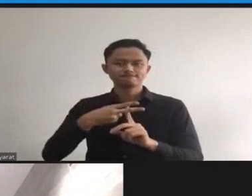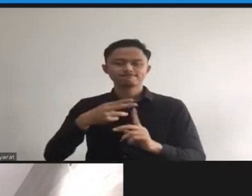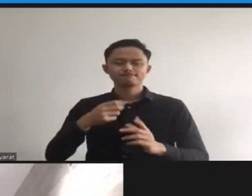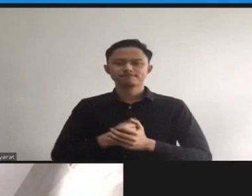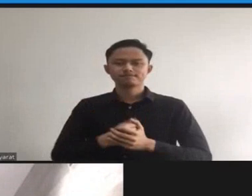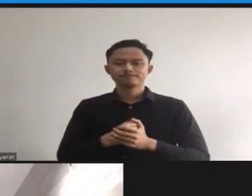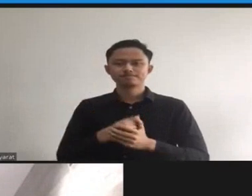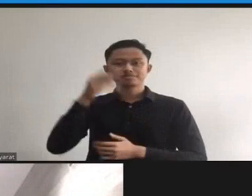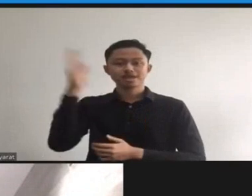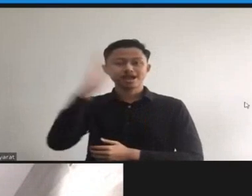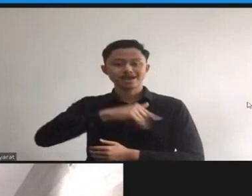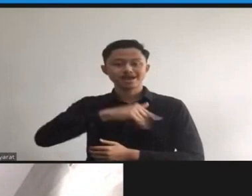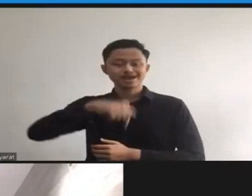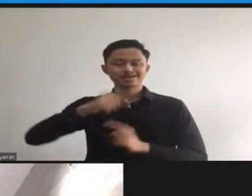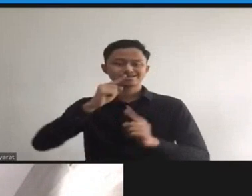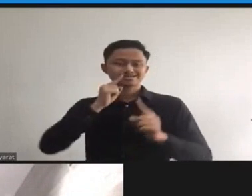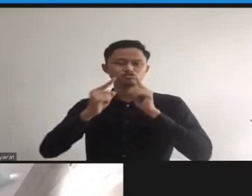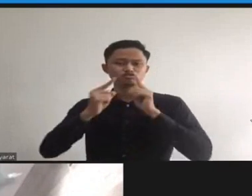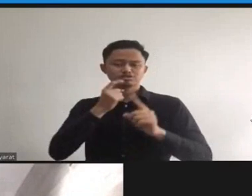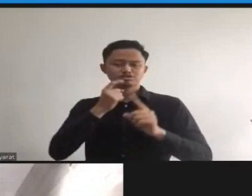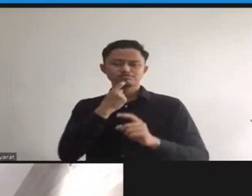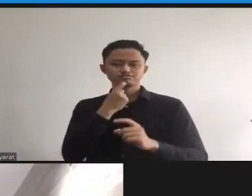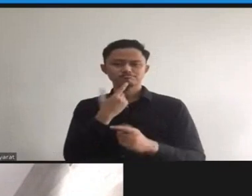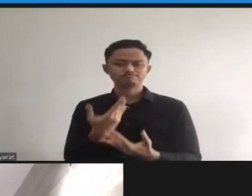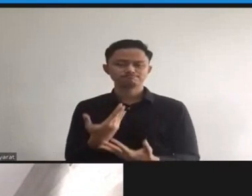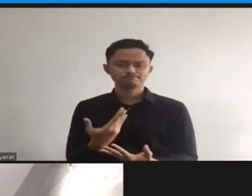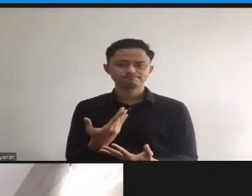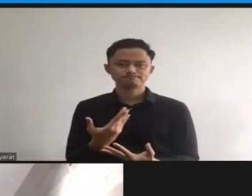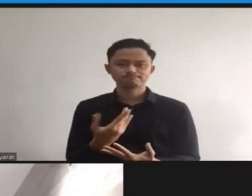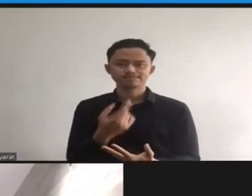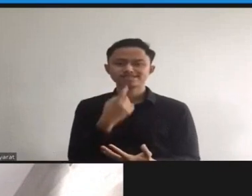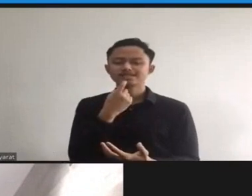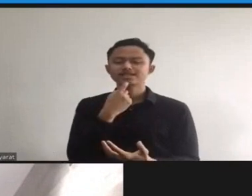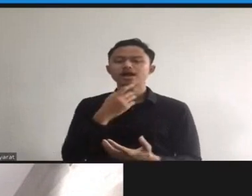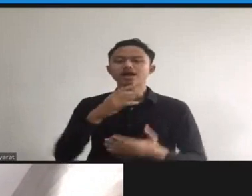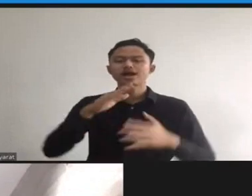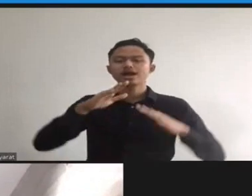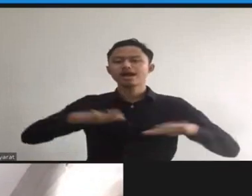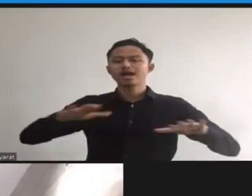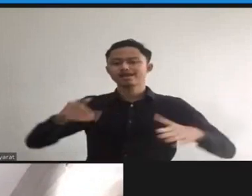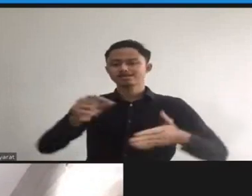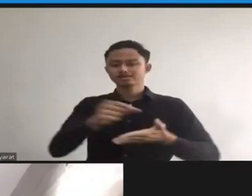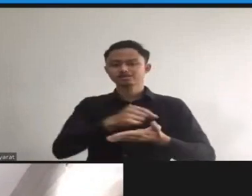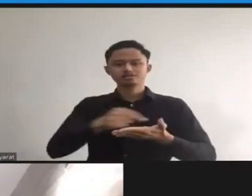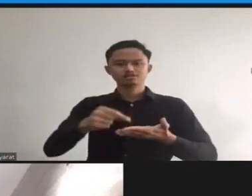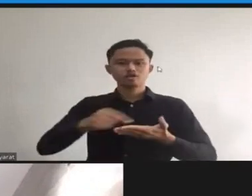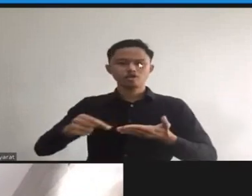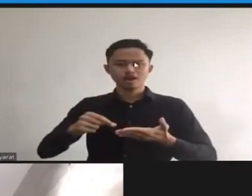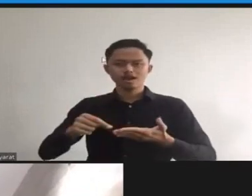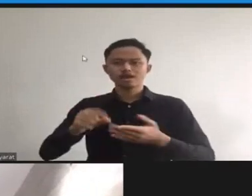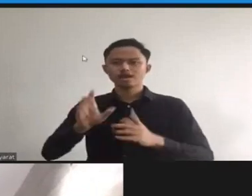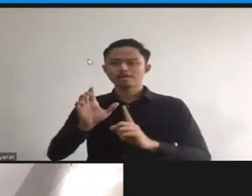atau berdiskusi tentang anak, sekolah, dan